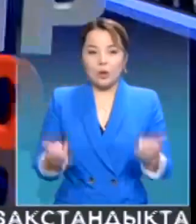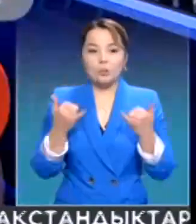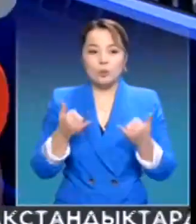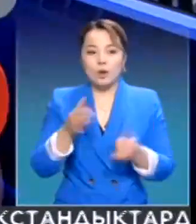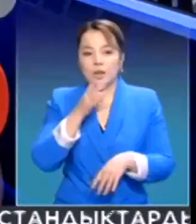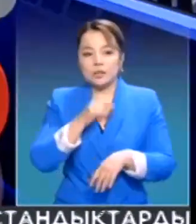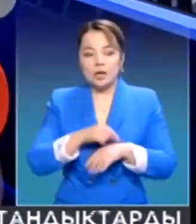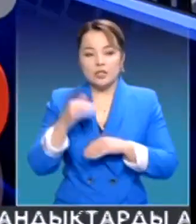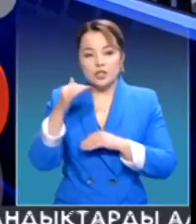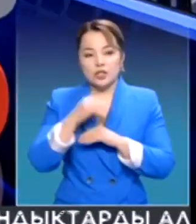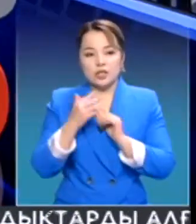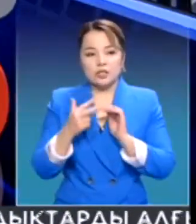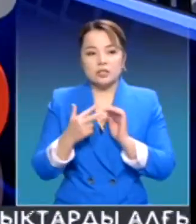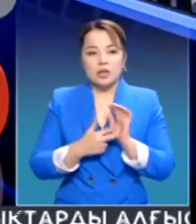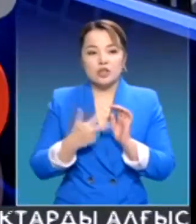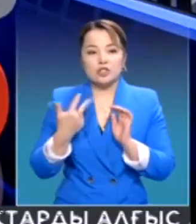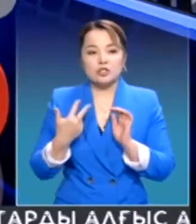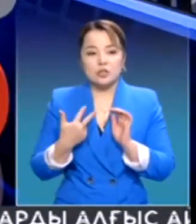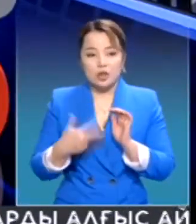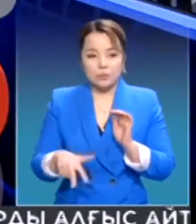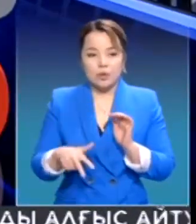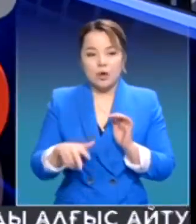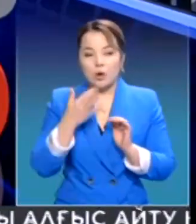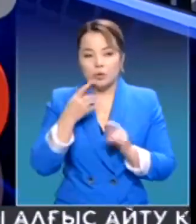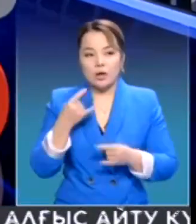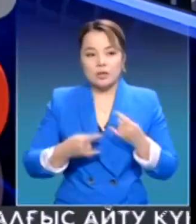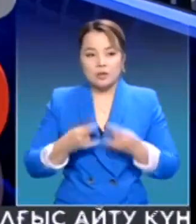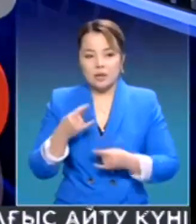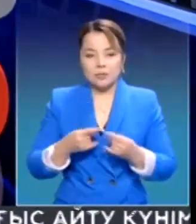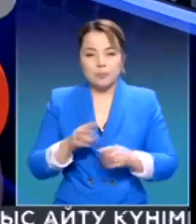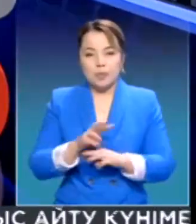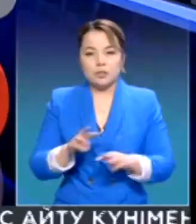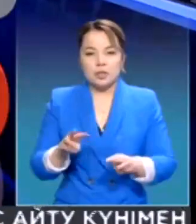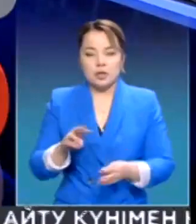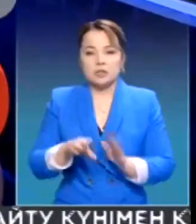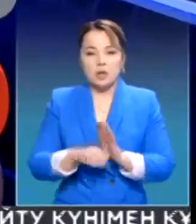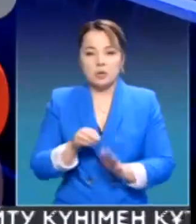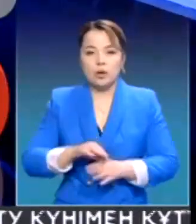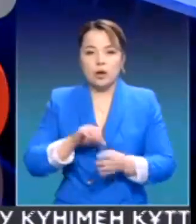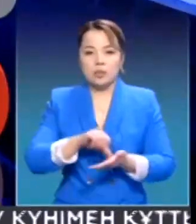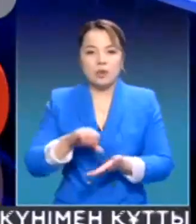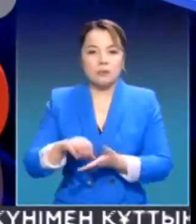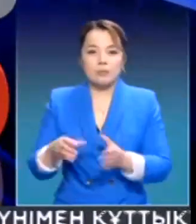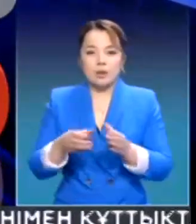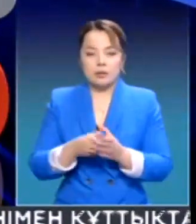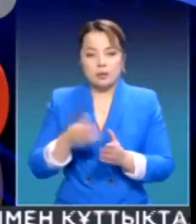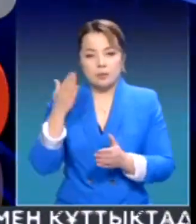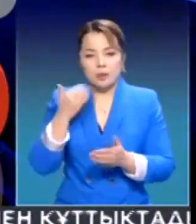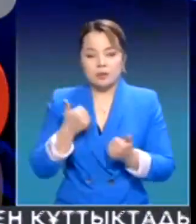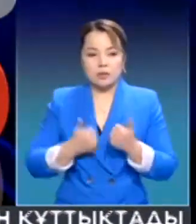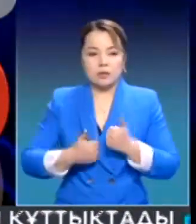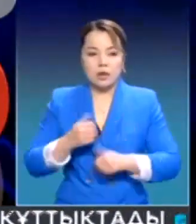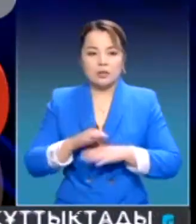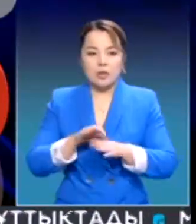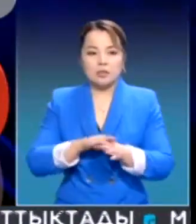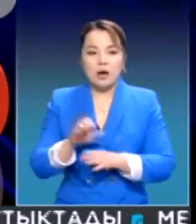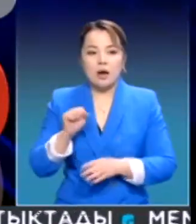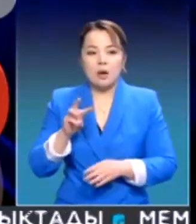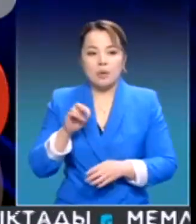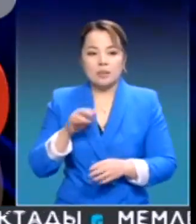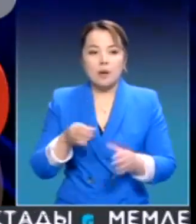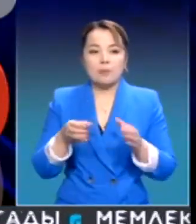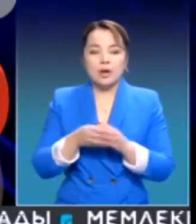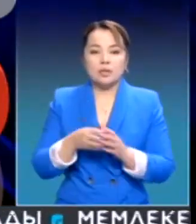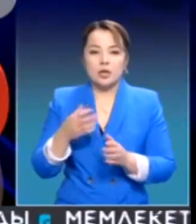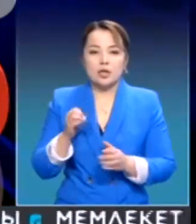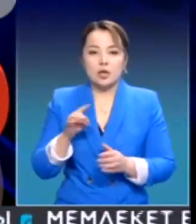Bugün saat kişke 8:30'da ұлттық арна эфирінде мәжіліс сайлауына қатысатын партия өкілдері пікірсайысқа шығады. Оған Аманат партиясынан